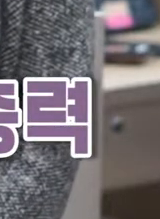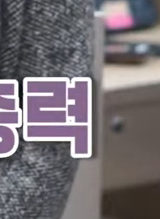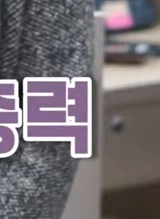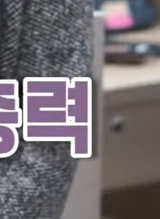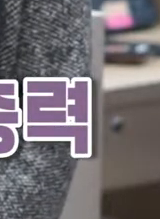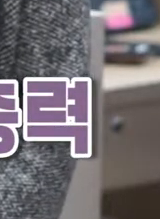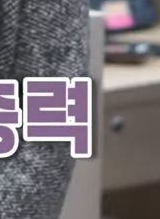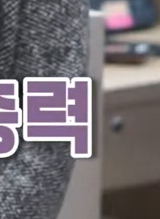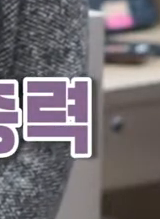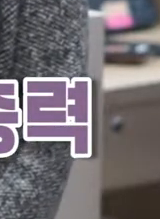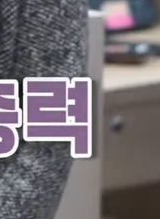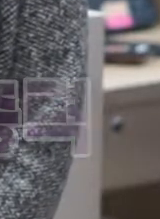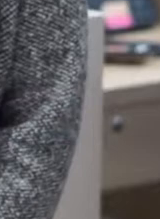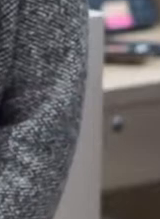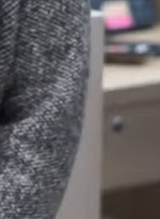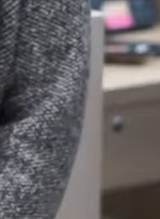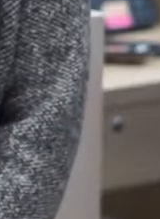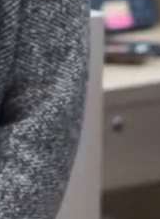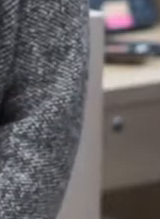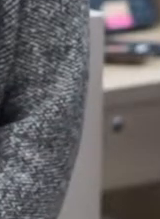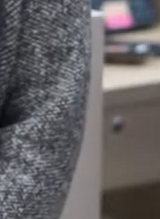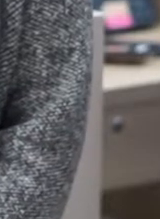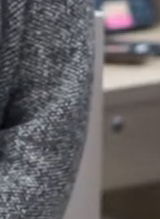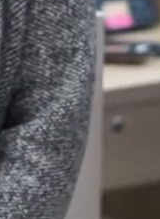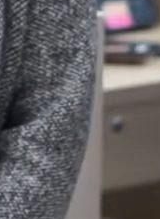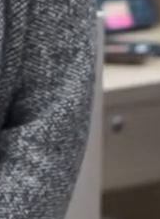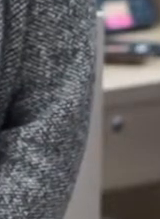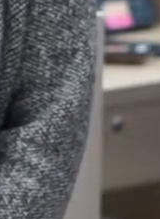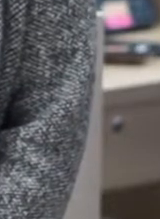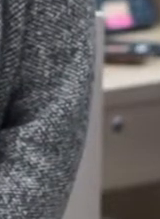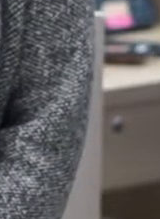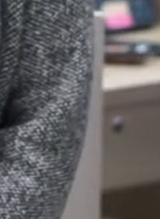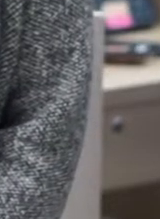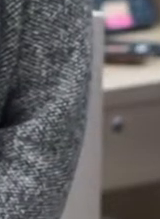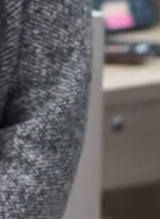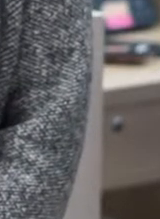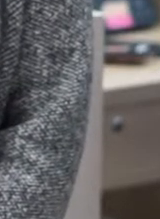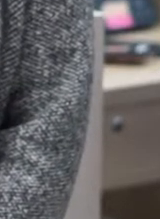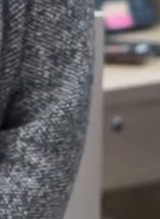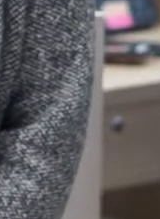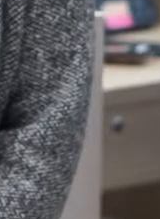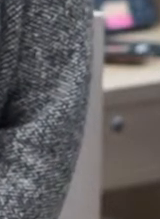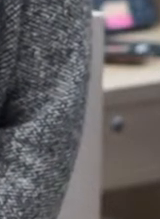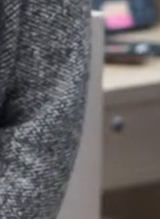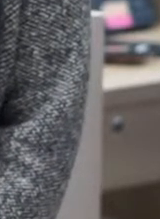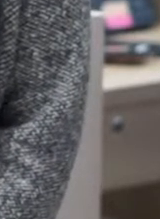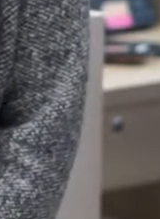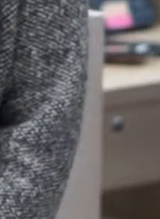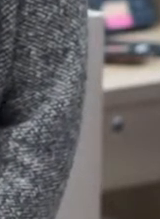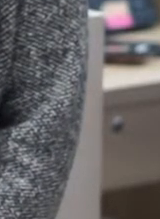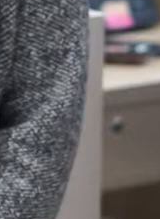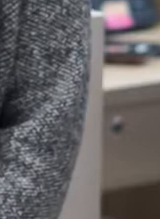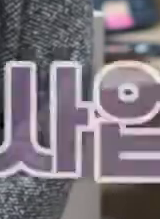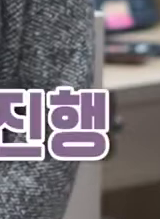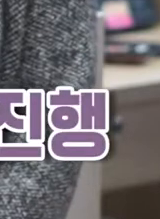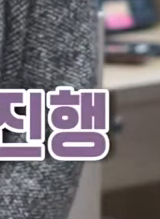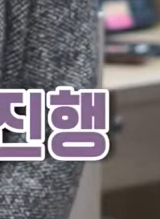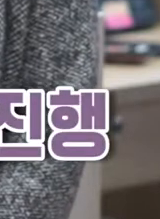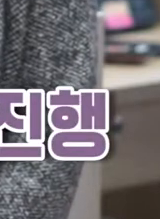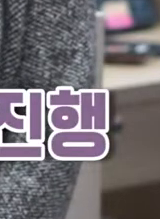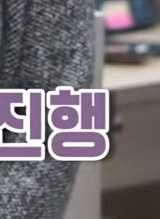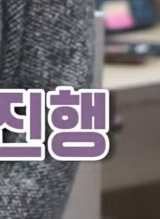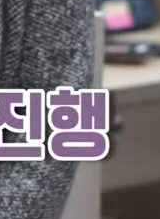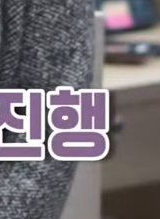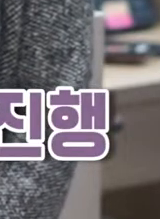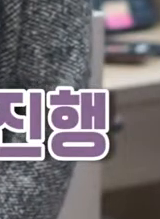방역에 총력을 기울이고 있습니다. 또 코로나19 여파로 침체에 빠진 지역 경제를 살리기 위한 지원 사업을